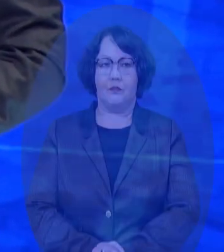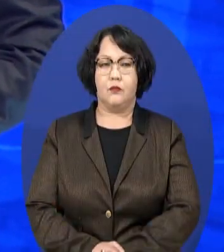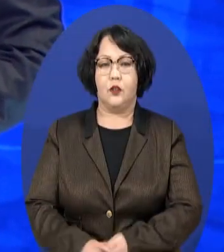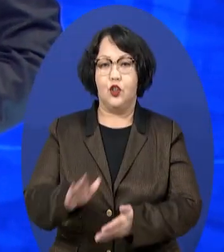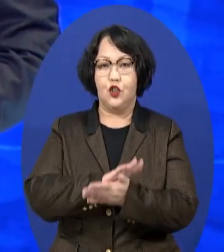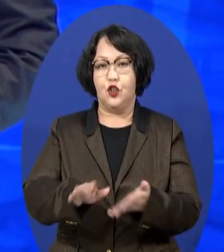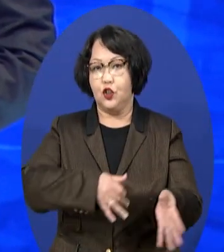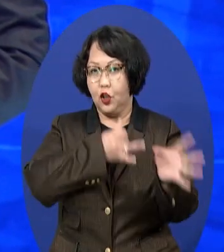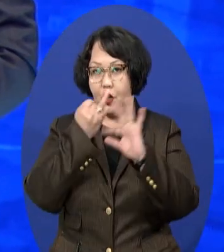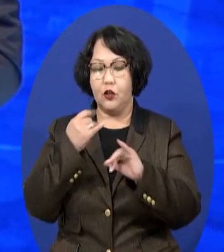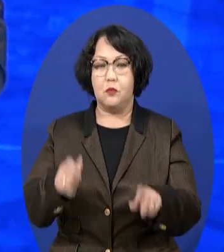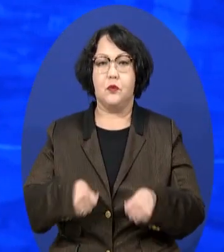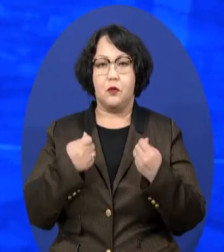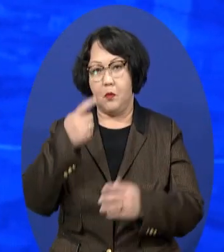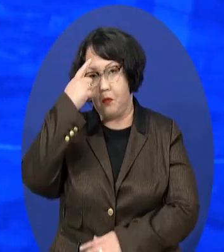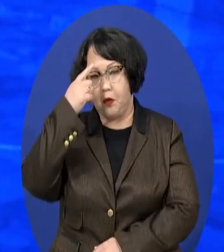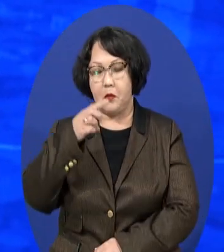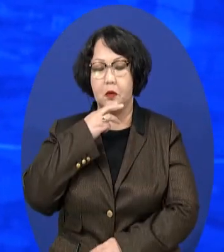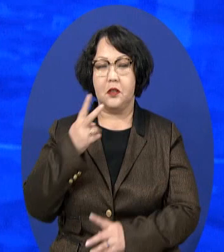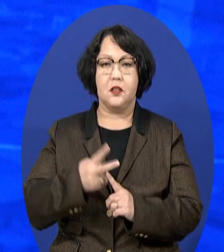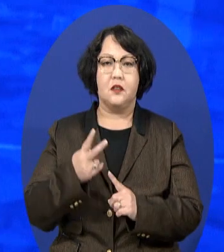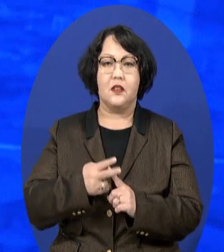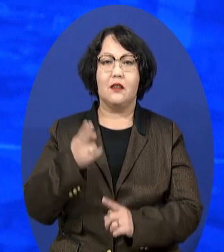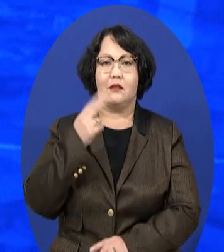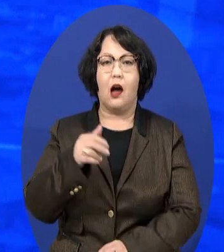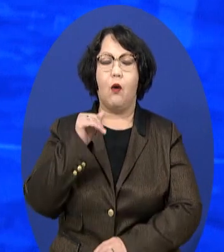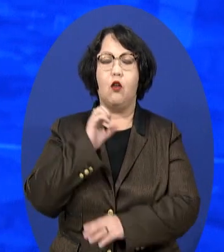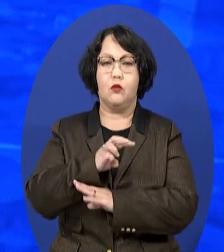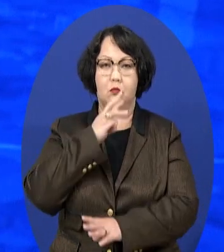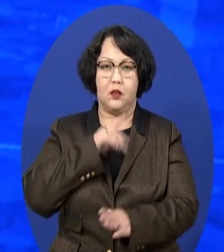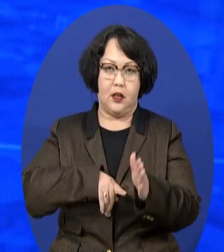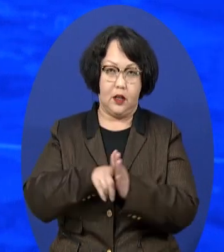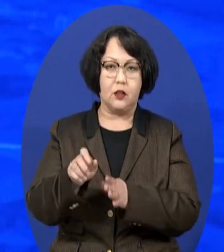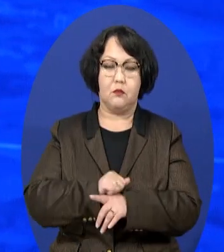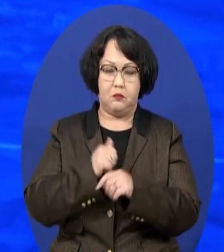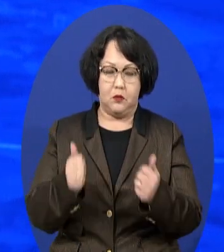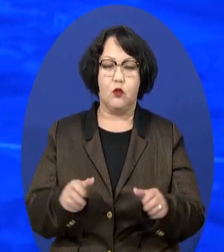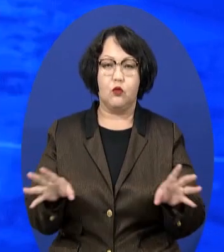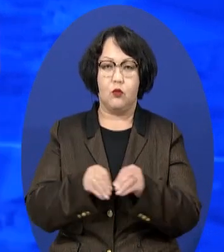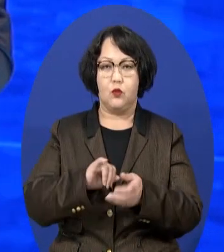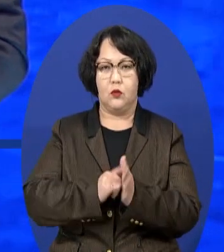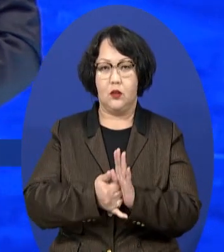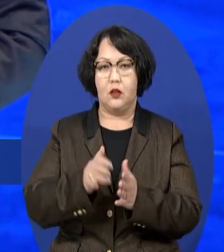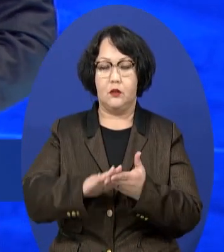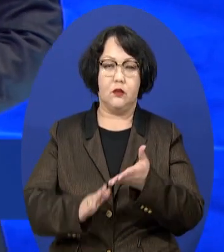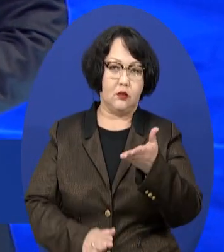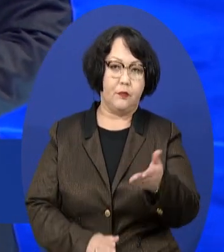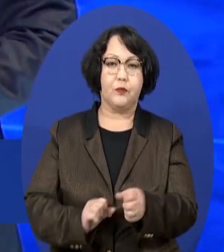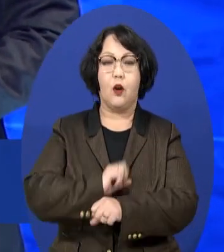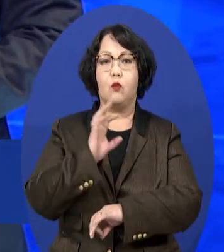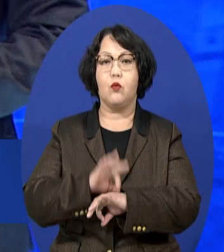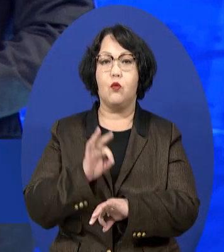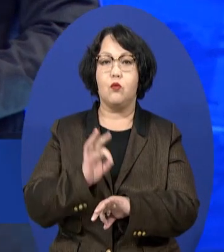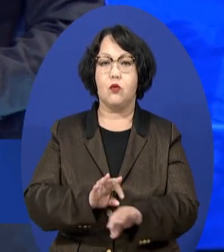Шинэ 7 өдрийн мэдээ төрүүлэгчтэй Монголын мэдээ телевиз цагийн үр мэдээлэл хөтлөлийн даваагарын дугаар эхэлж байна. Тэгээд тав өнөөдөр үзүүлэх зарим мэдээний төвчтэй танилцсан. Сар тахлын нөхцөл